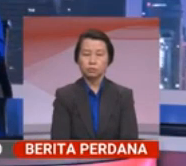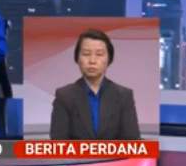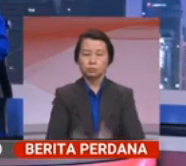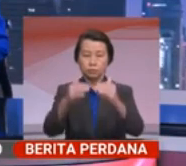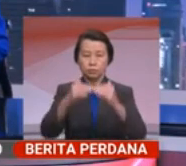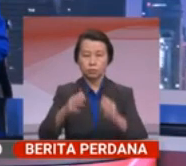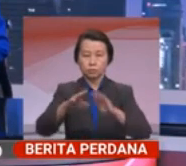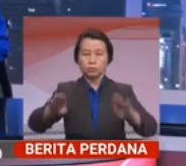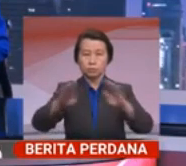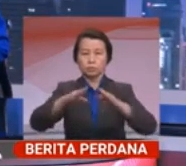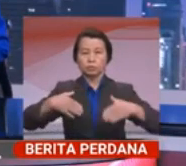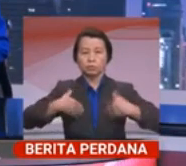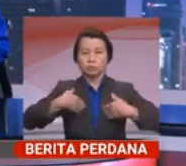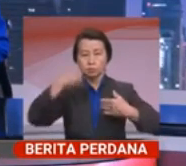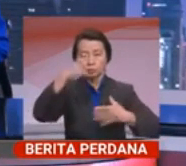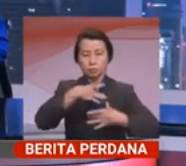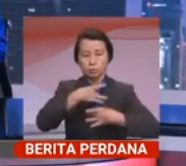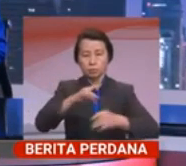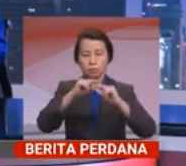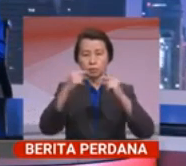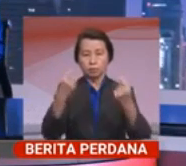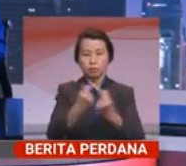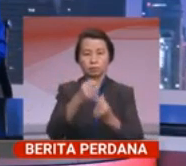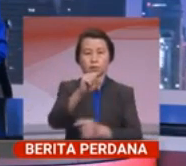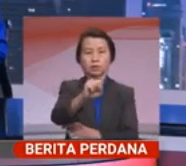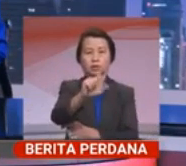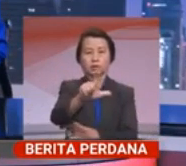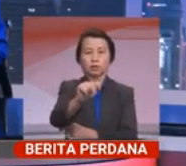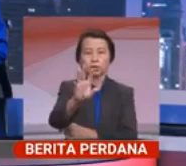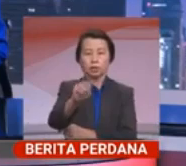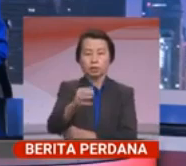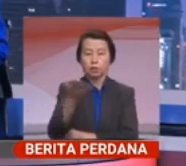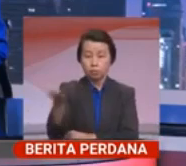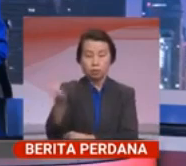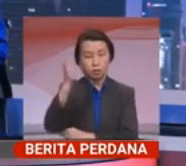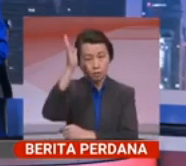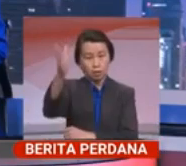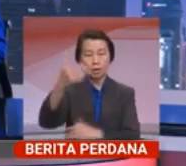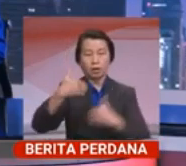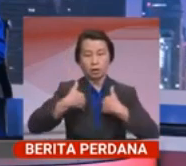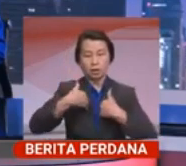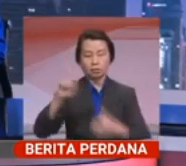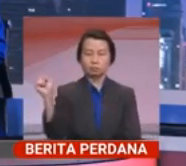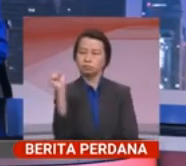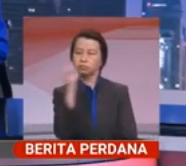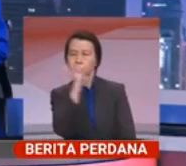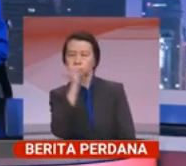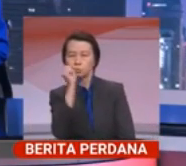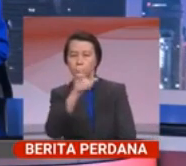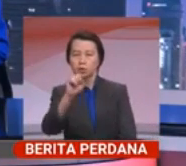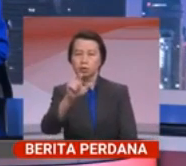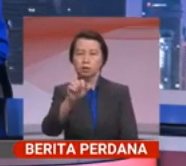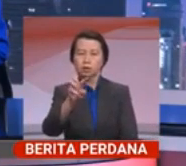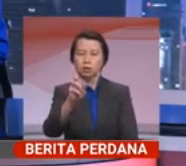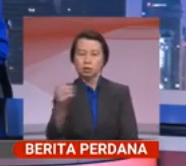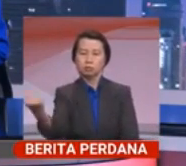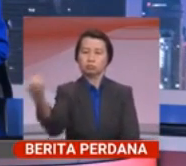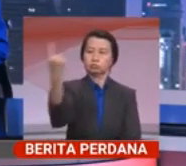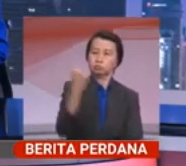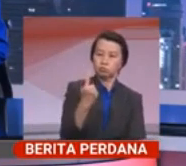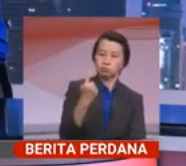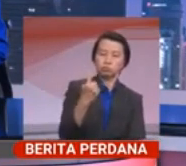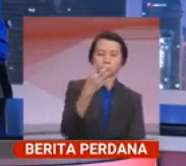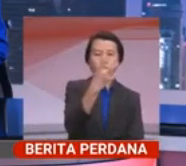Seterusnya, berita gembira buat peminat kumpulan Slam yang mana mereka dijangka akan mengadakan konsert Slam Mentari muncul lagi